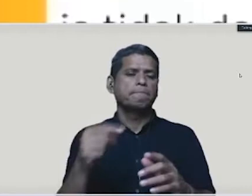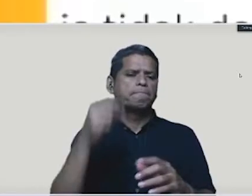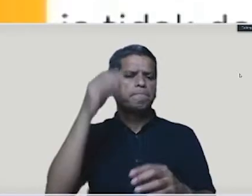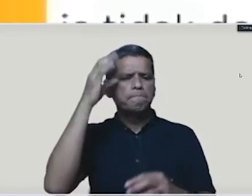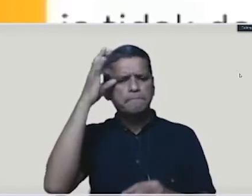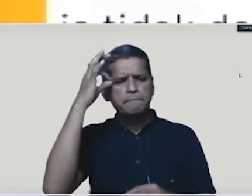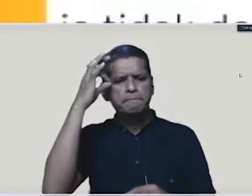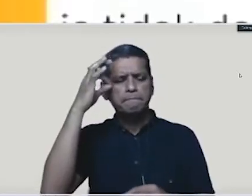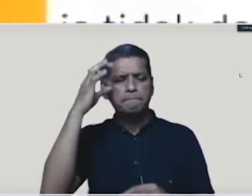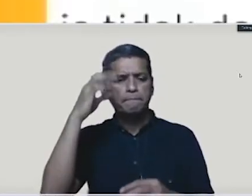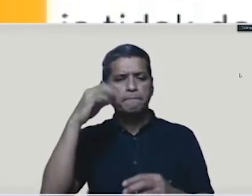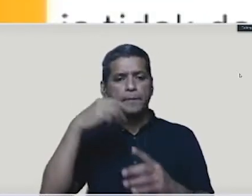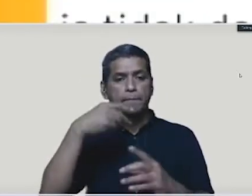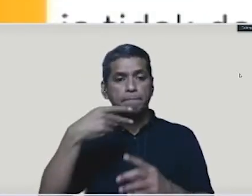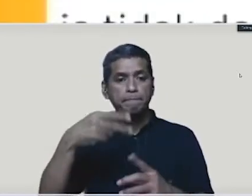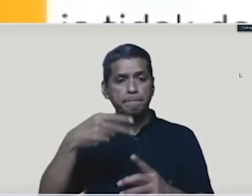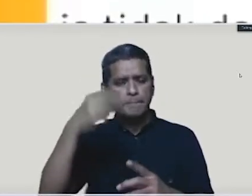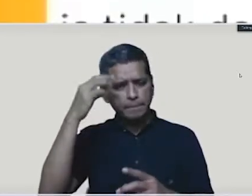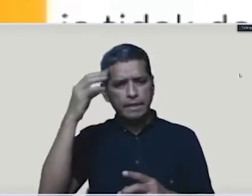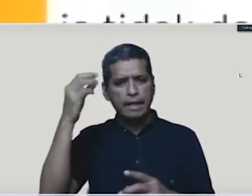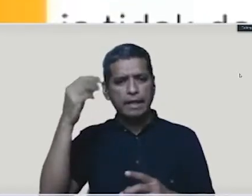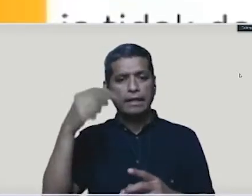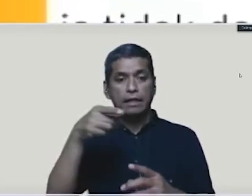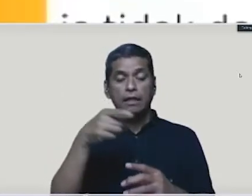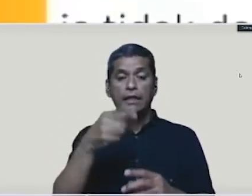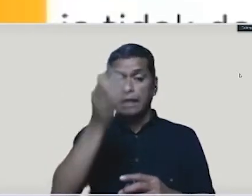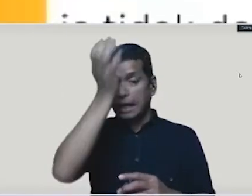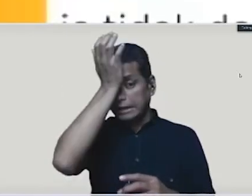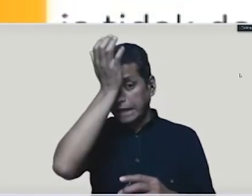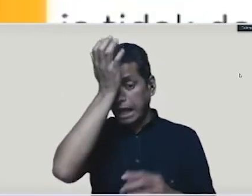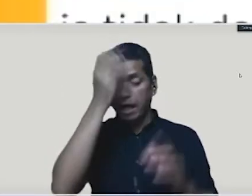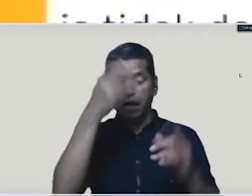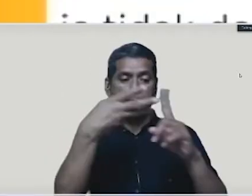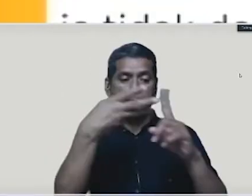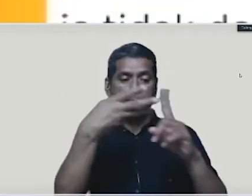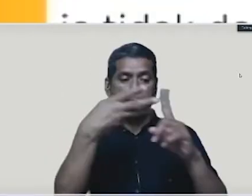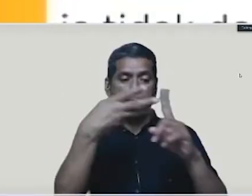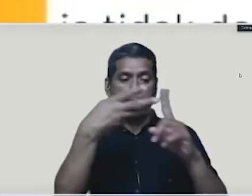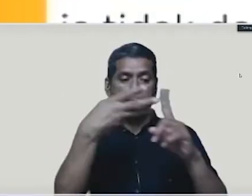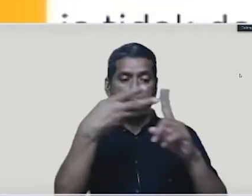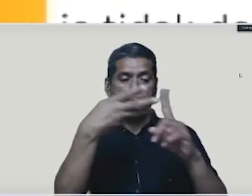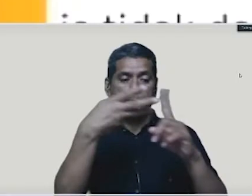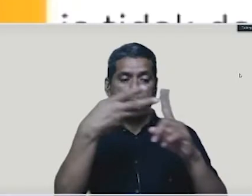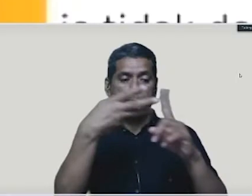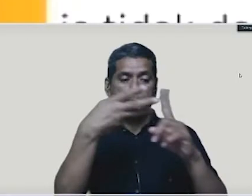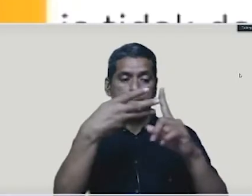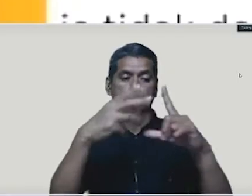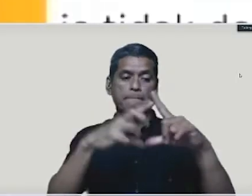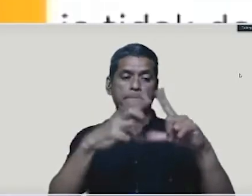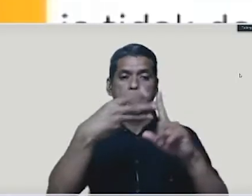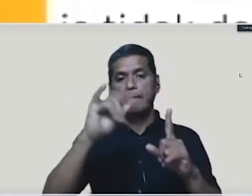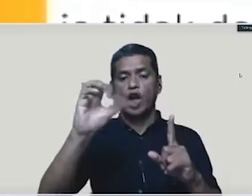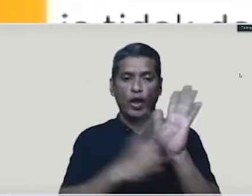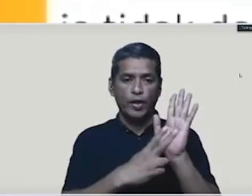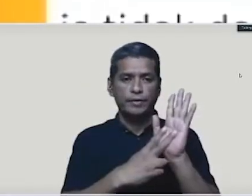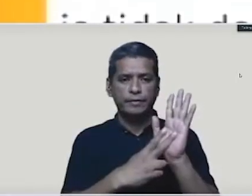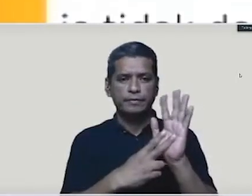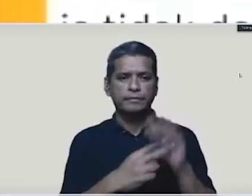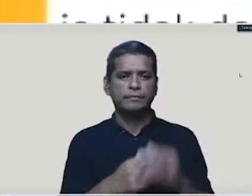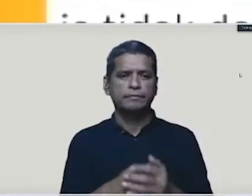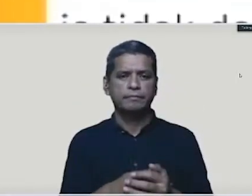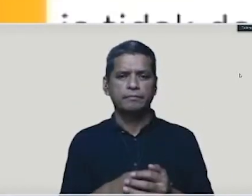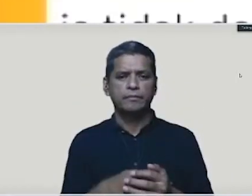Babel on Raja babilon walaupun pendiri daripada babilon itu adalah nabopolassar Ayah